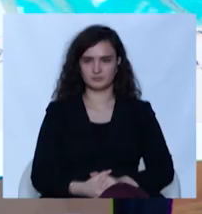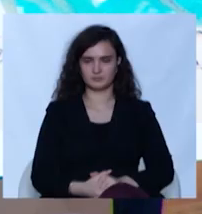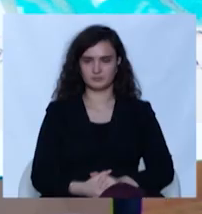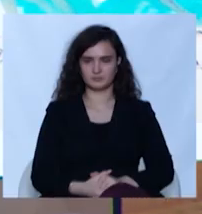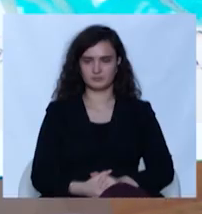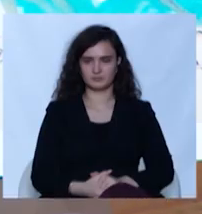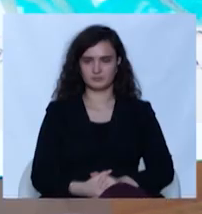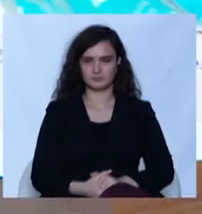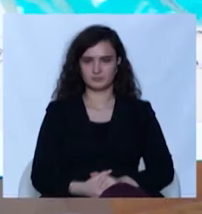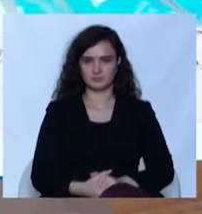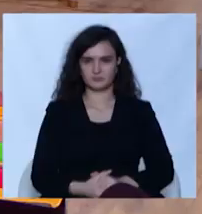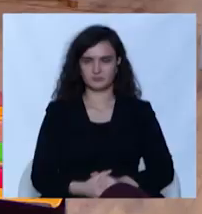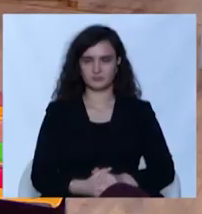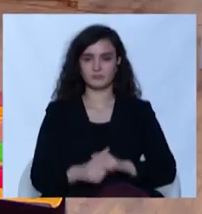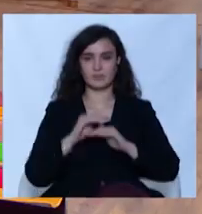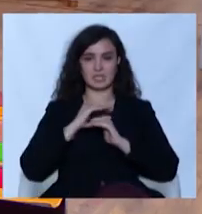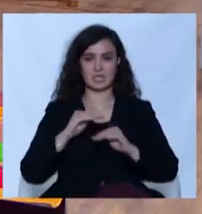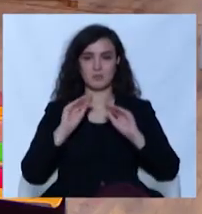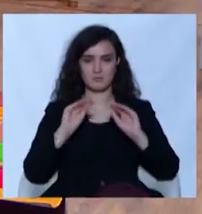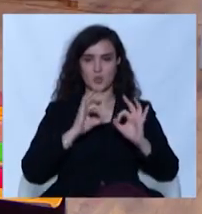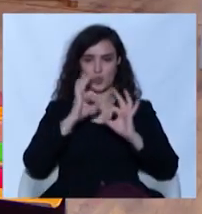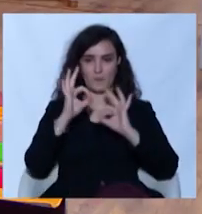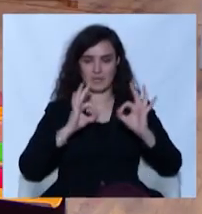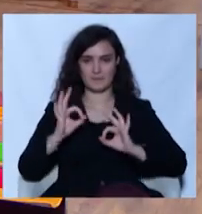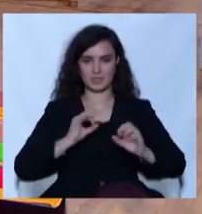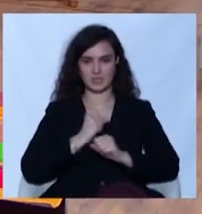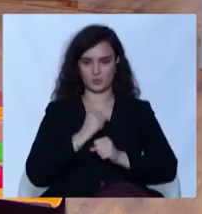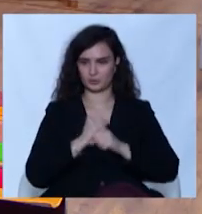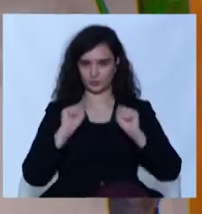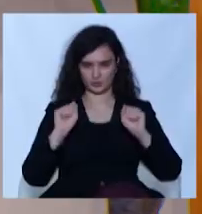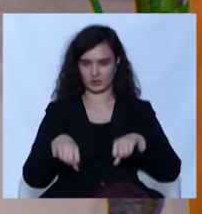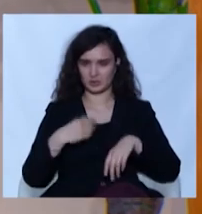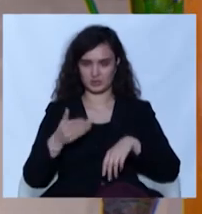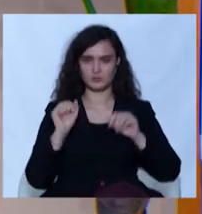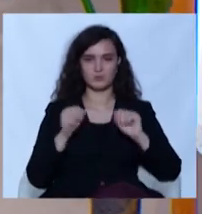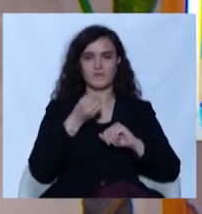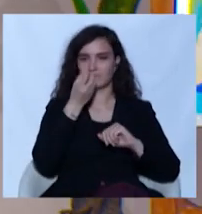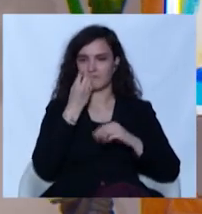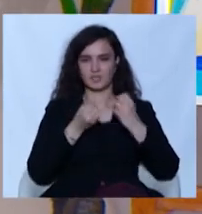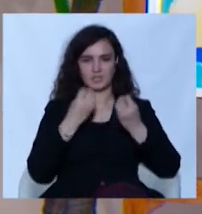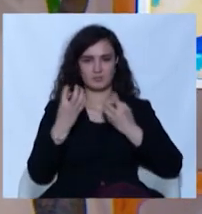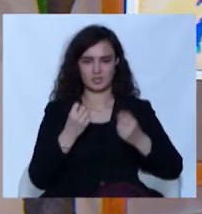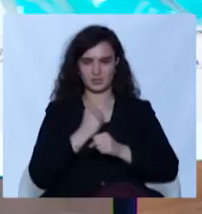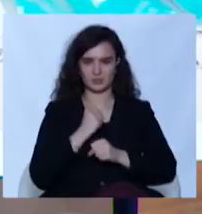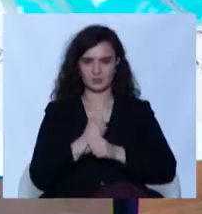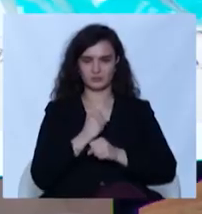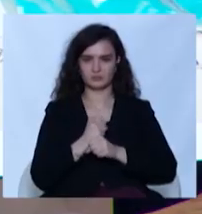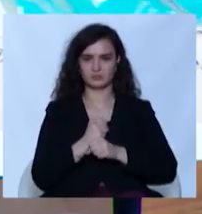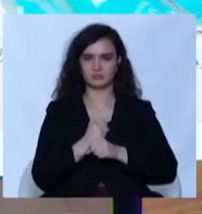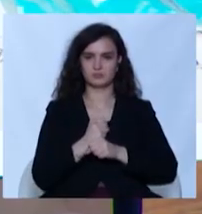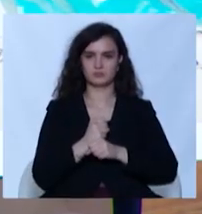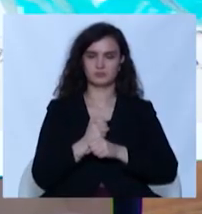კაბა თქვენ შეგიძლიათ გაუკეთოთ კოპლებიანი, შეგიძლიათ გაუკეთოთ ყვავილებიანი, როგორიც